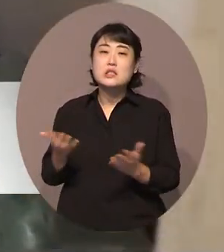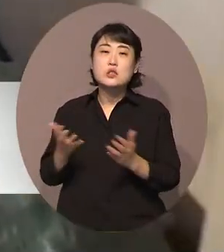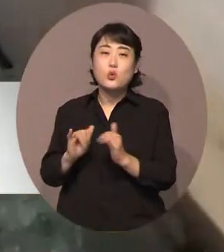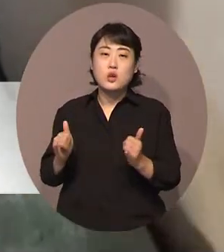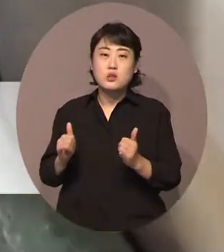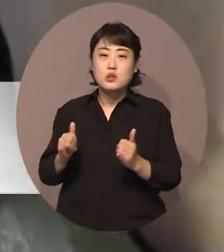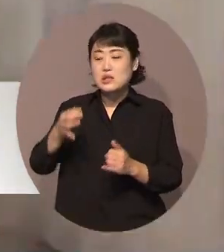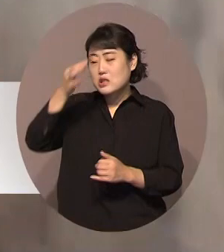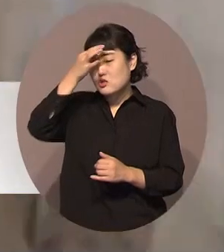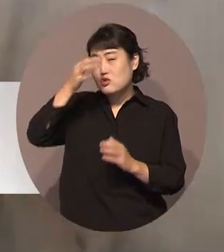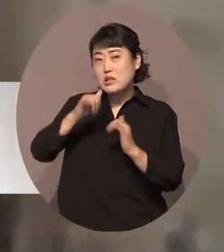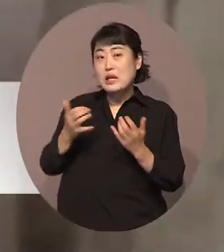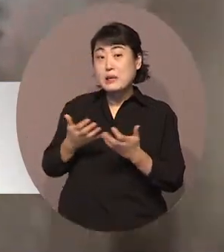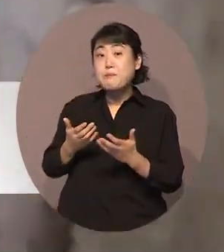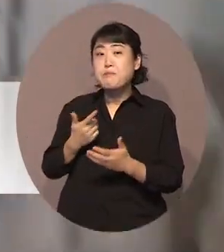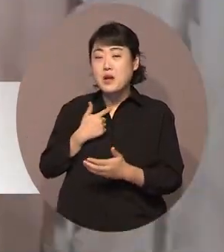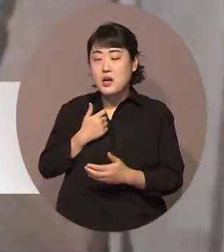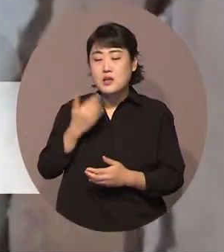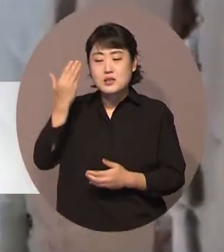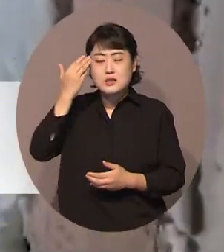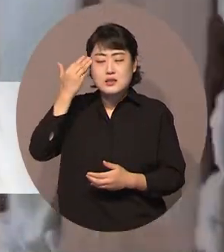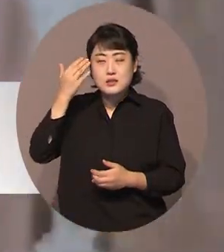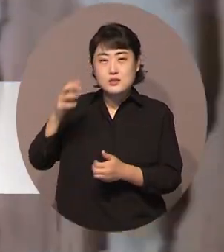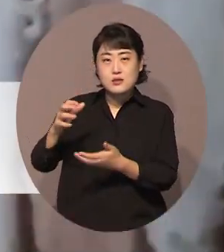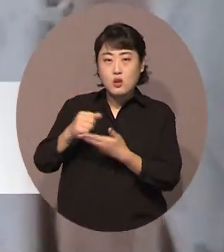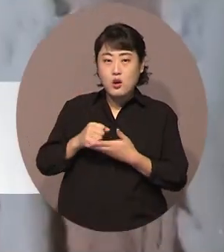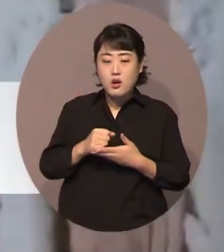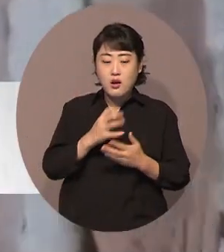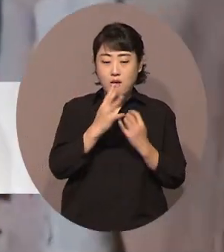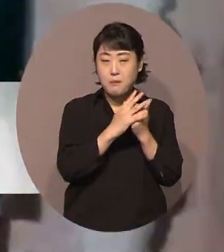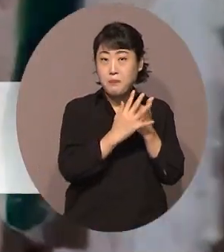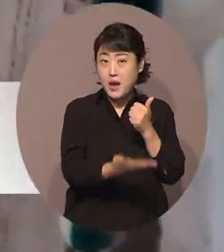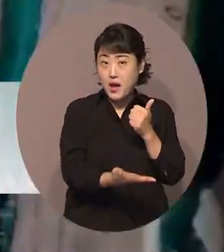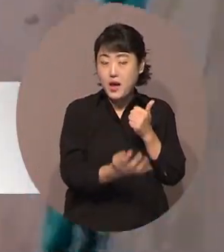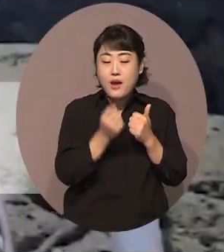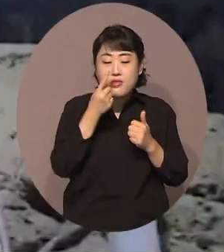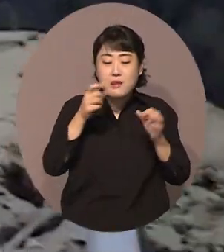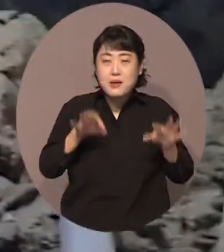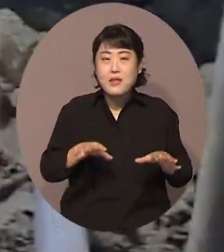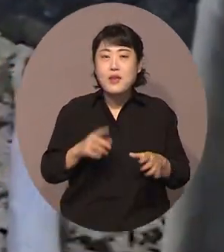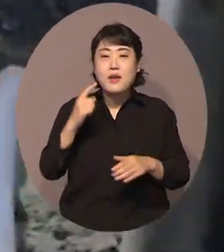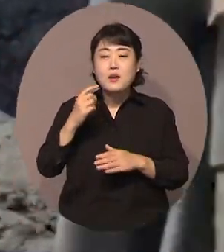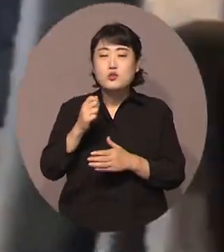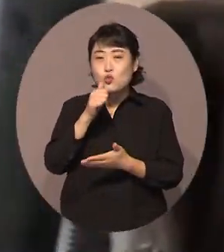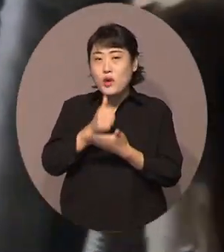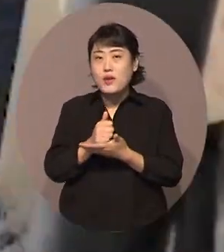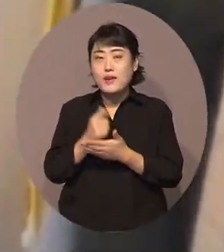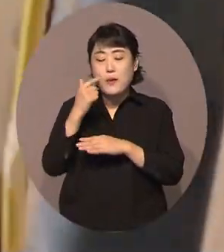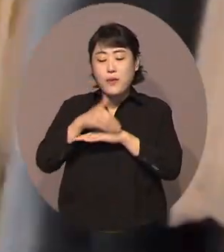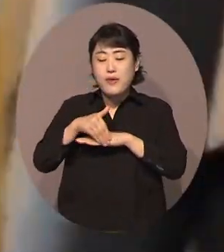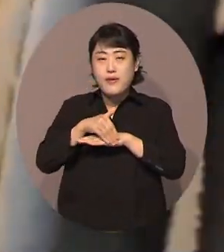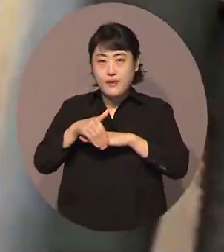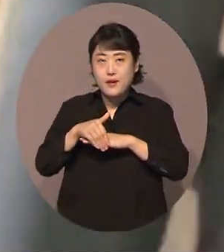기술자로 일하며 알게 된 지식을 토대로 출소 한 달 만에 범행을 계획한 것으로 드러났습니다